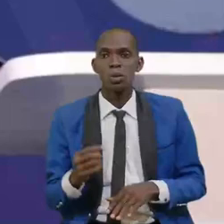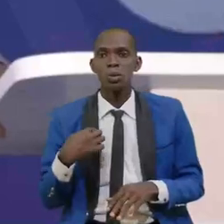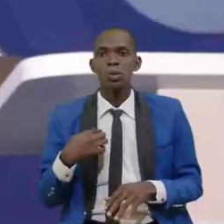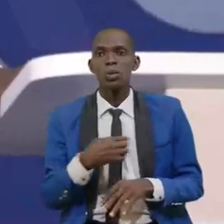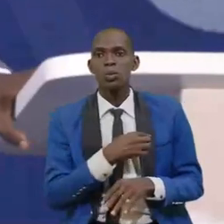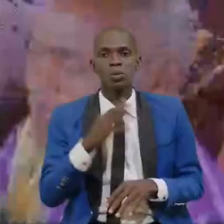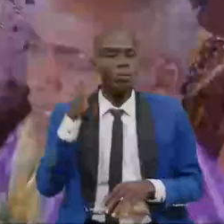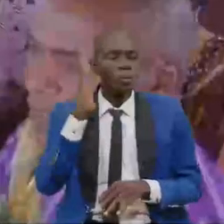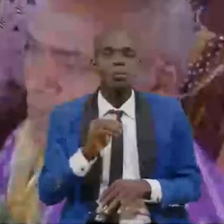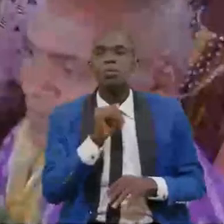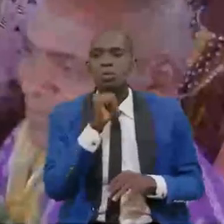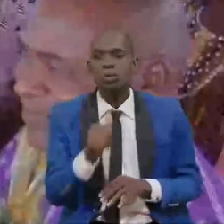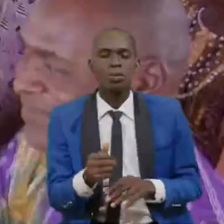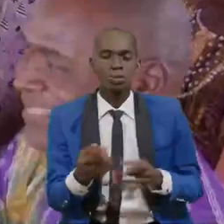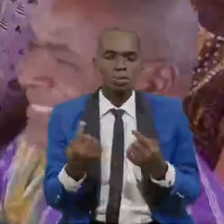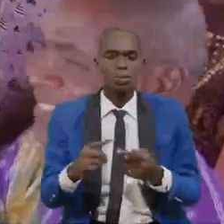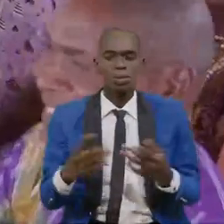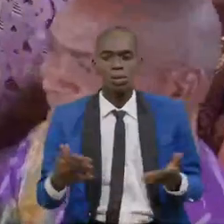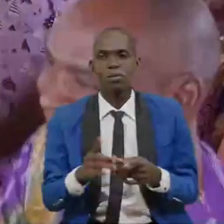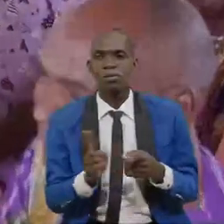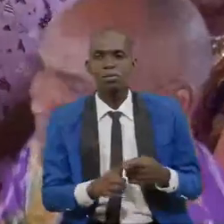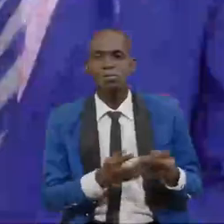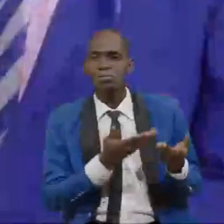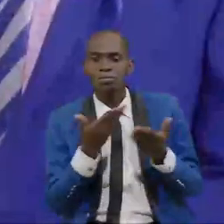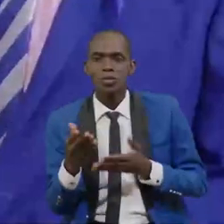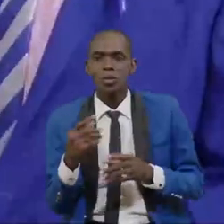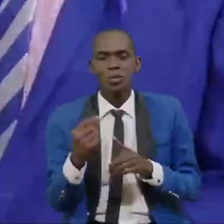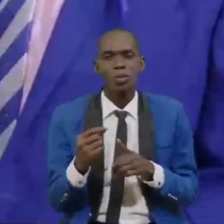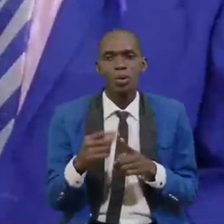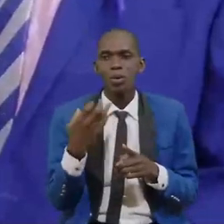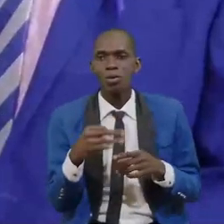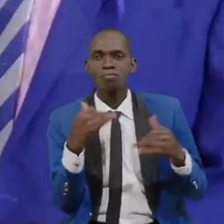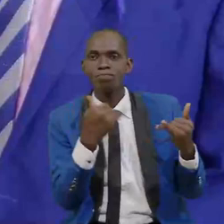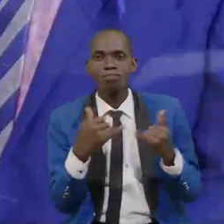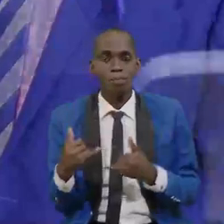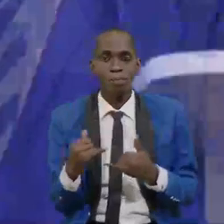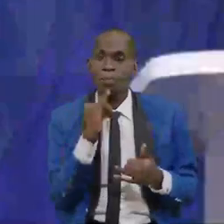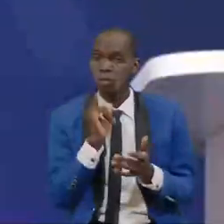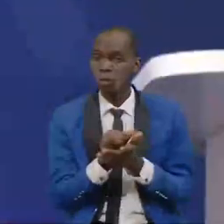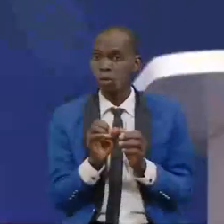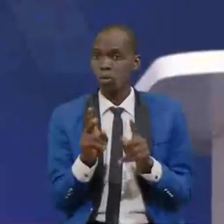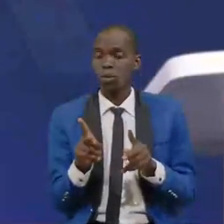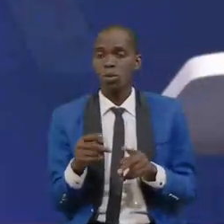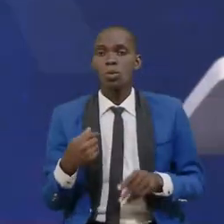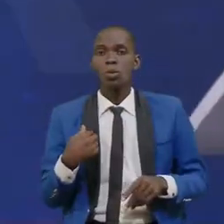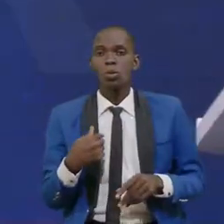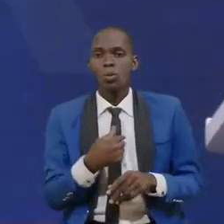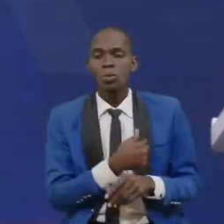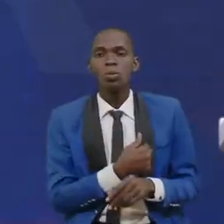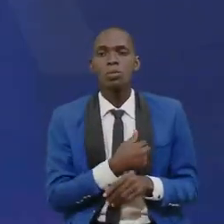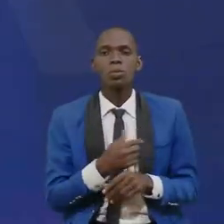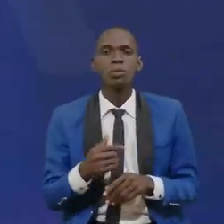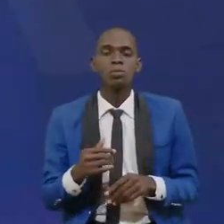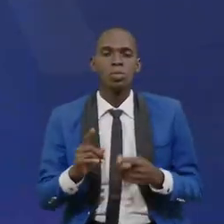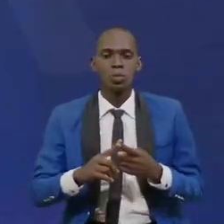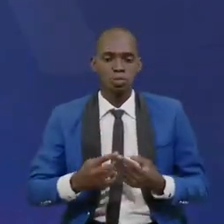pas divertir quelqu'un. Est-ce que ça peut aller? Nous n'allons pas aussi